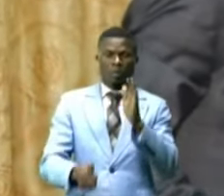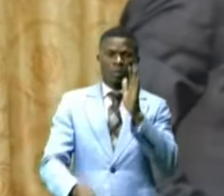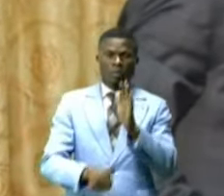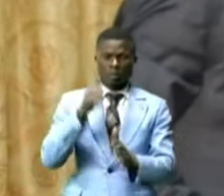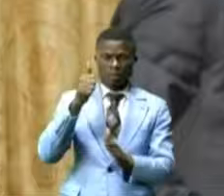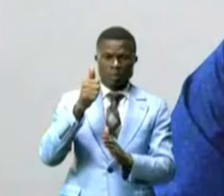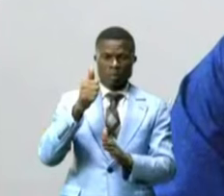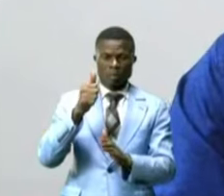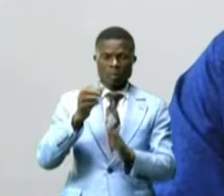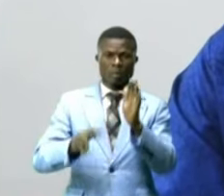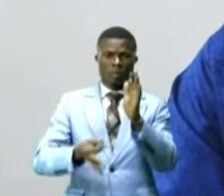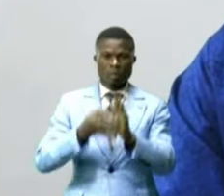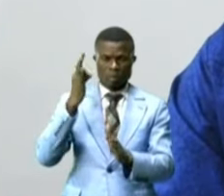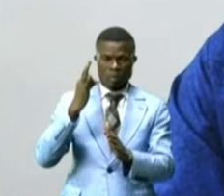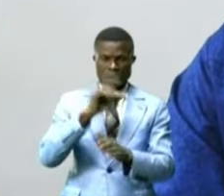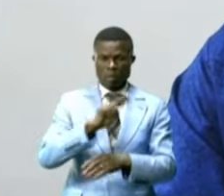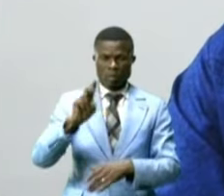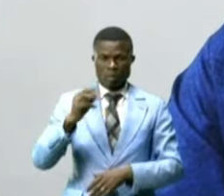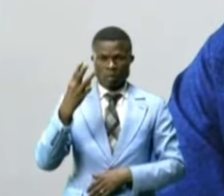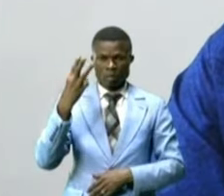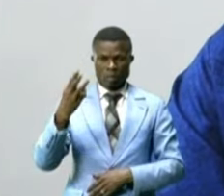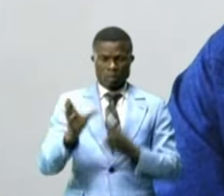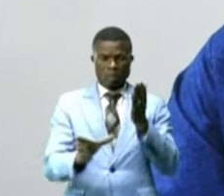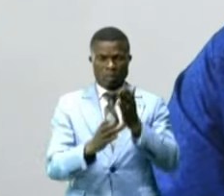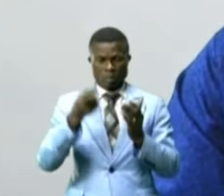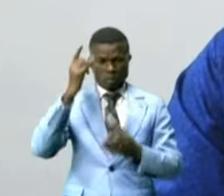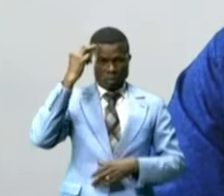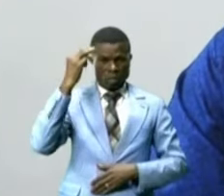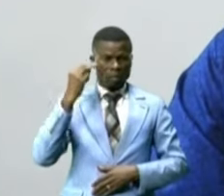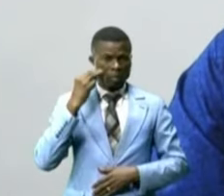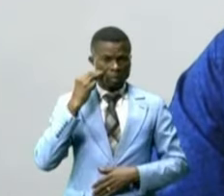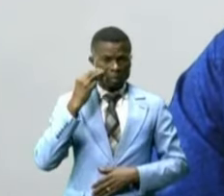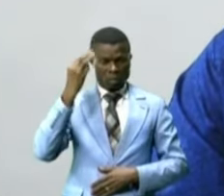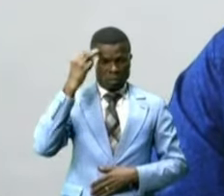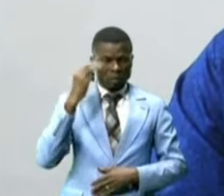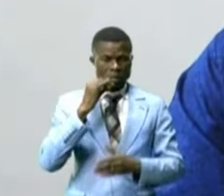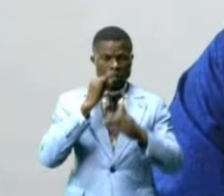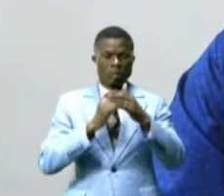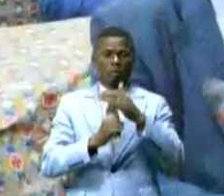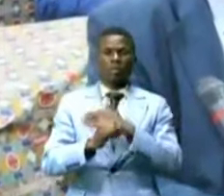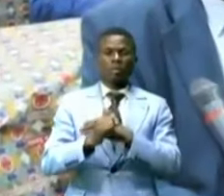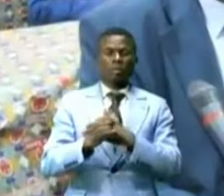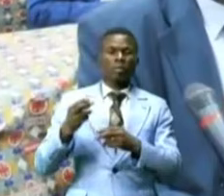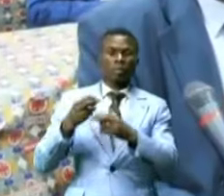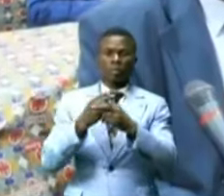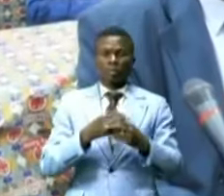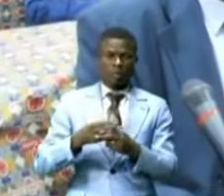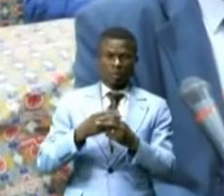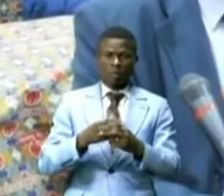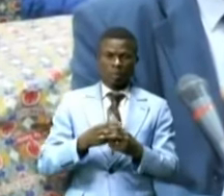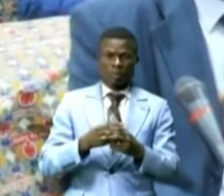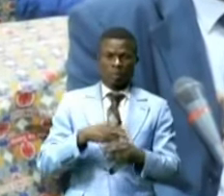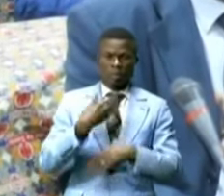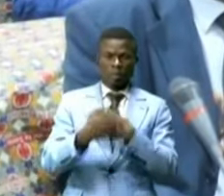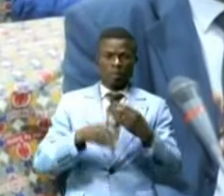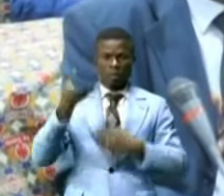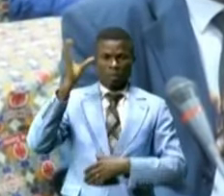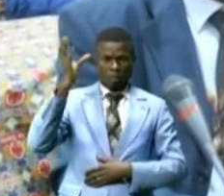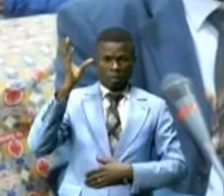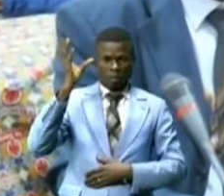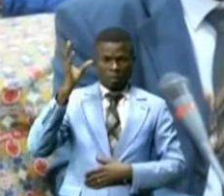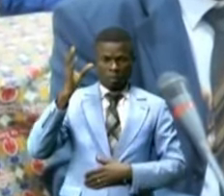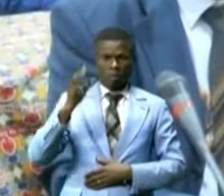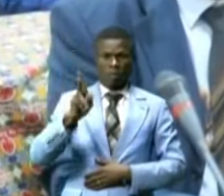novembre 2023, par le vice-premier ministre, ministre de l'Intérieur, Sécurité et Affaires Coutumières,